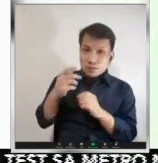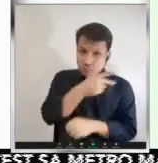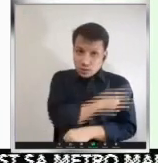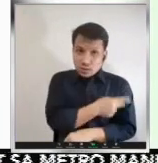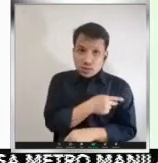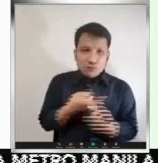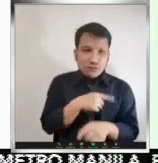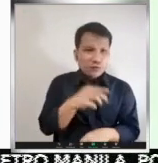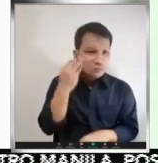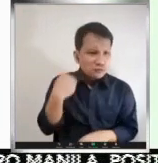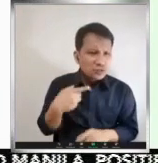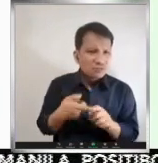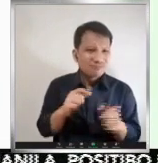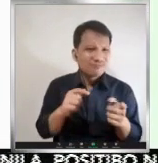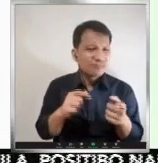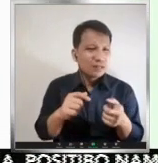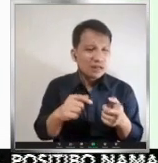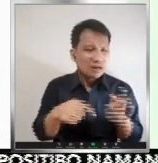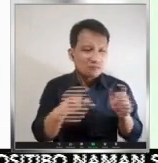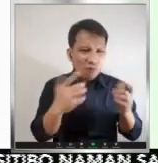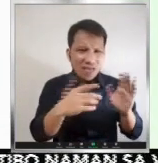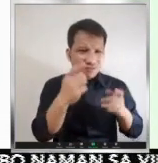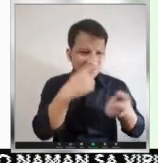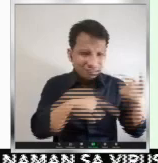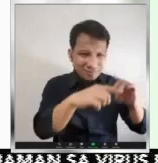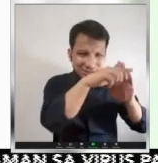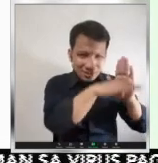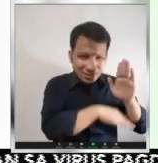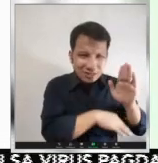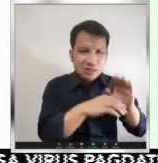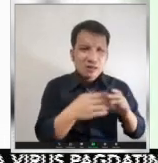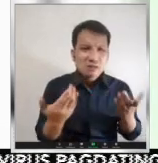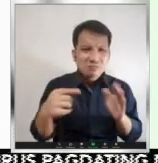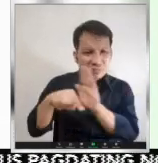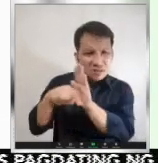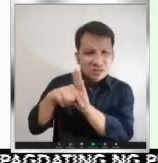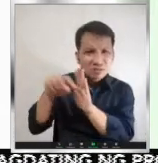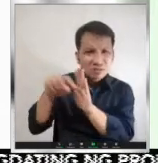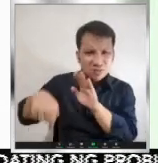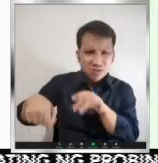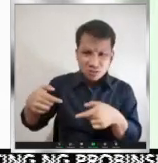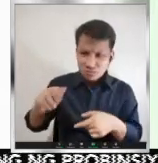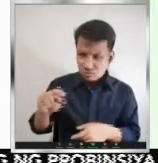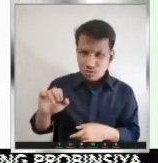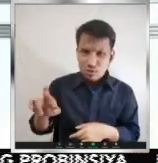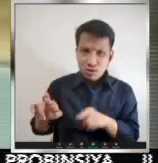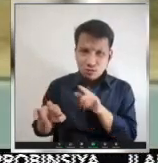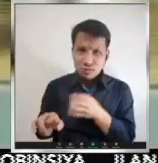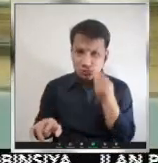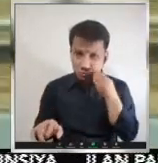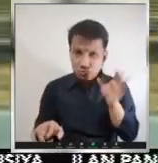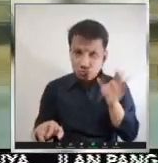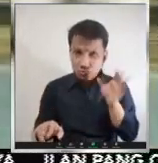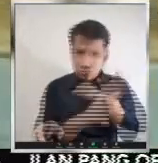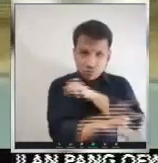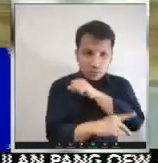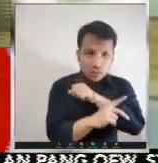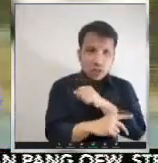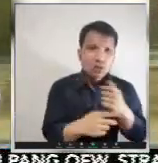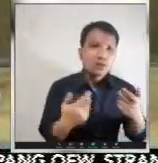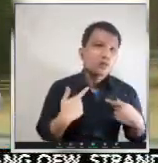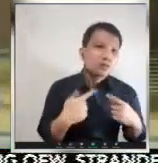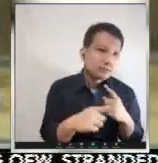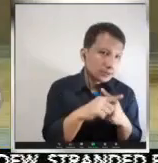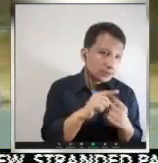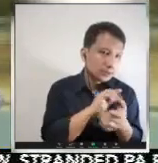sintomas ng COVID. Negatibo raw siya sa test sa Maynila pero nagpositibo pag-uwi sa probinsya. Ganito rin ang nangyari